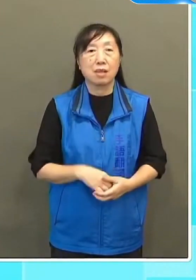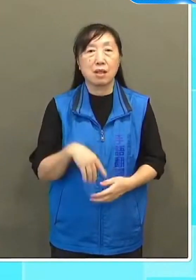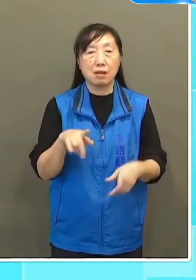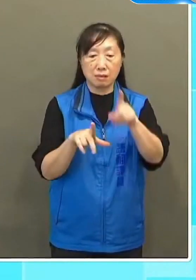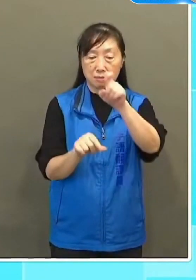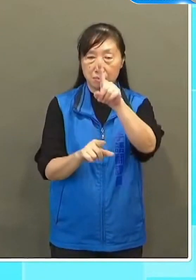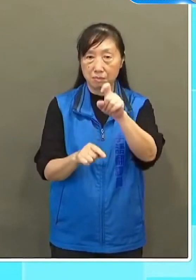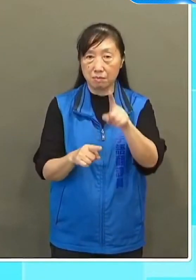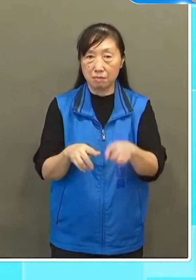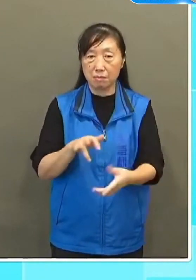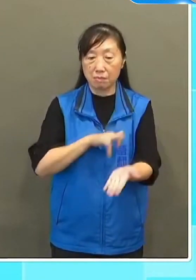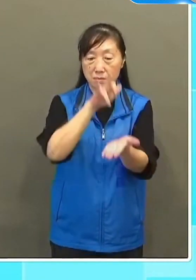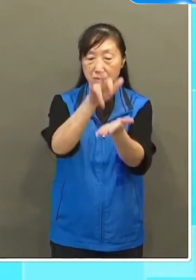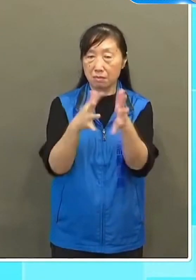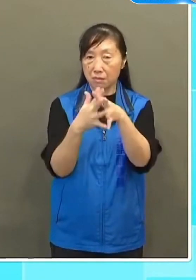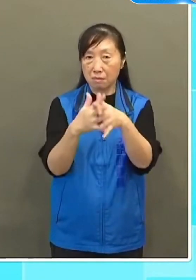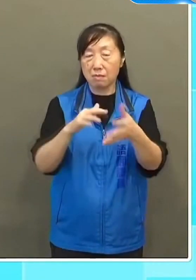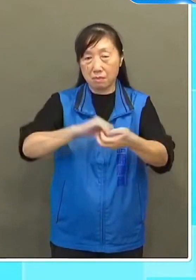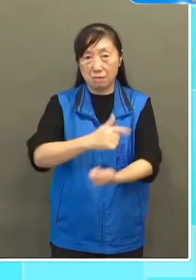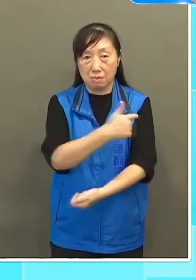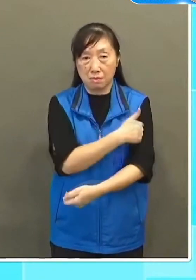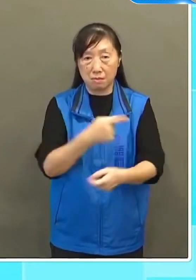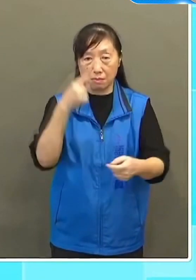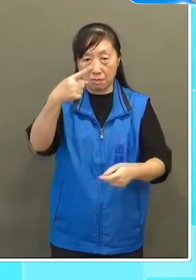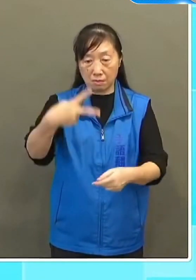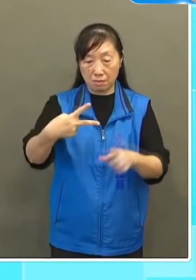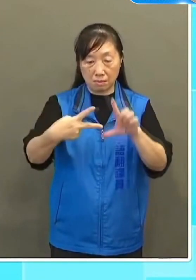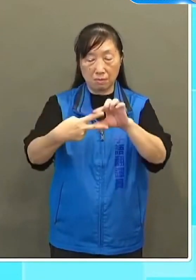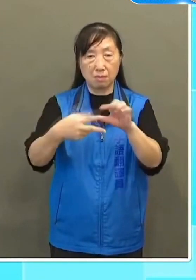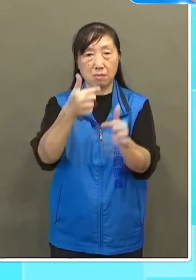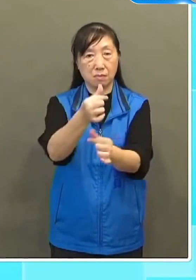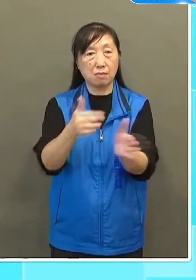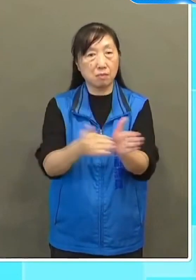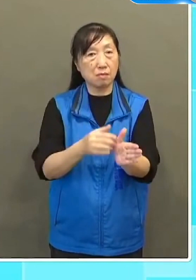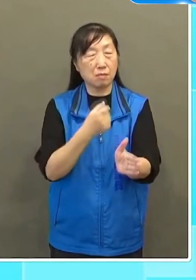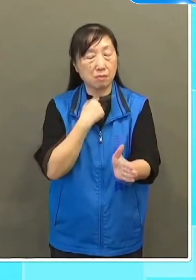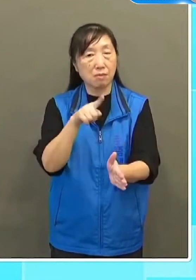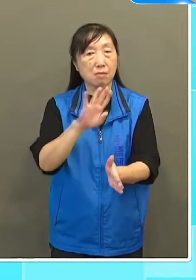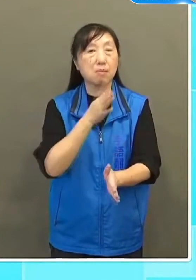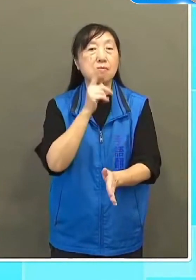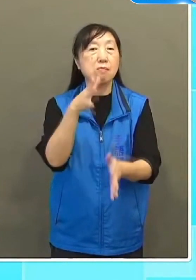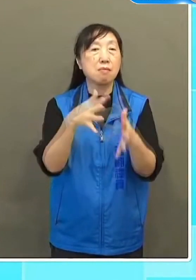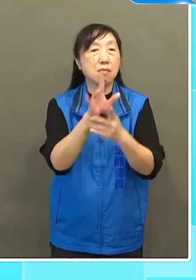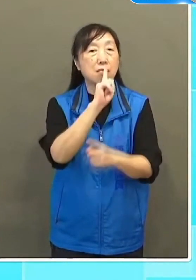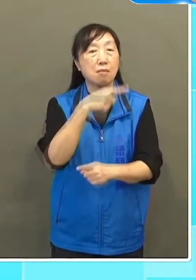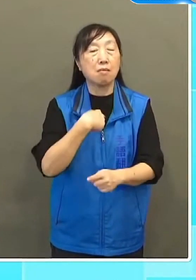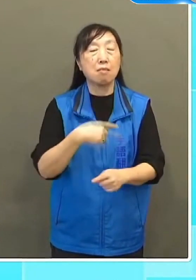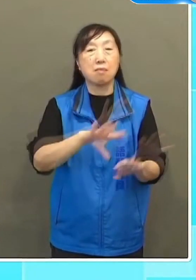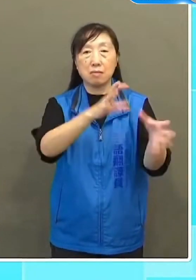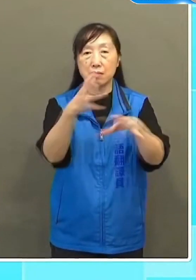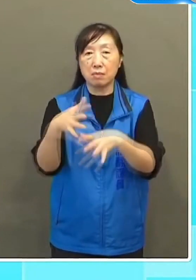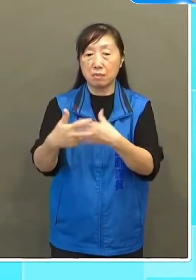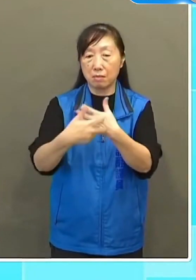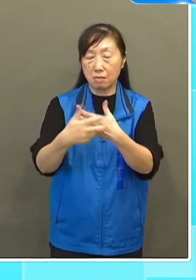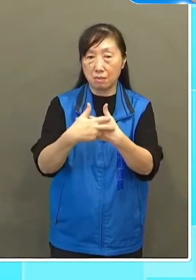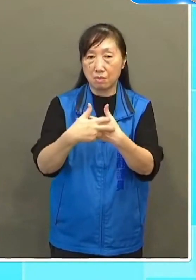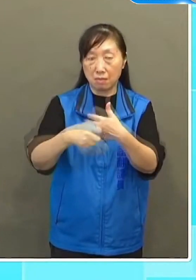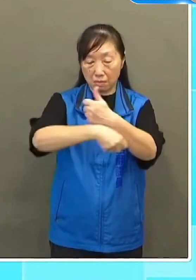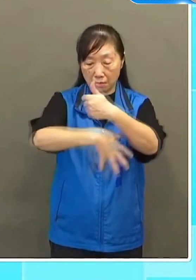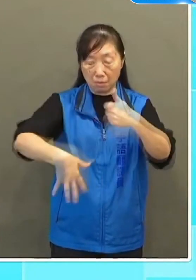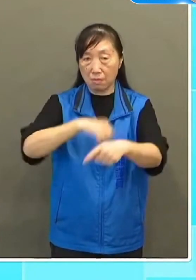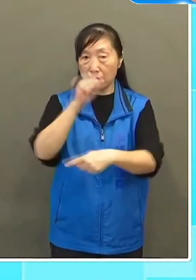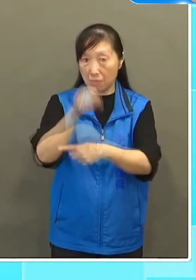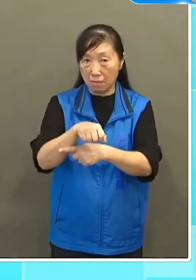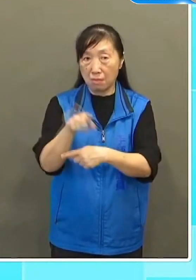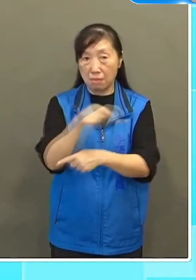11月开始入境美国，必须完整接种2剂疫苗。美国 CDC 说，只要接种世界卫生组织授权的疫苗，都会承认。有民众